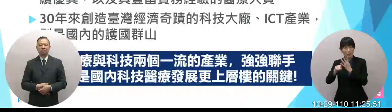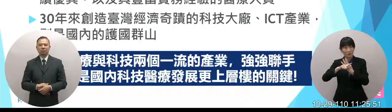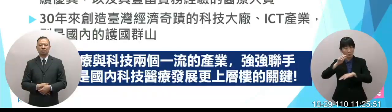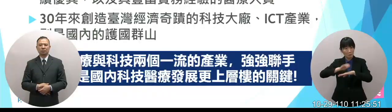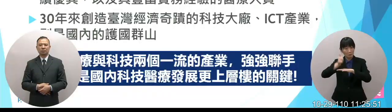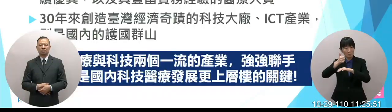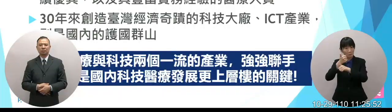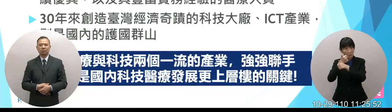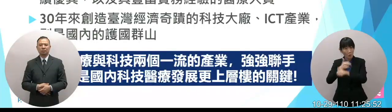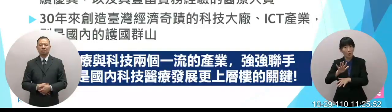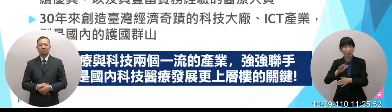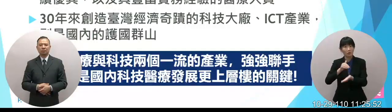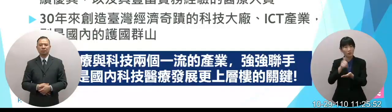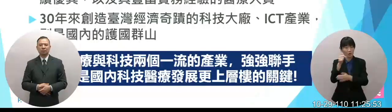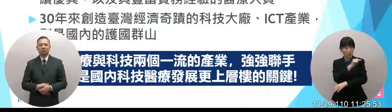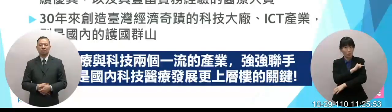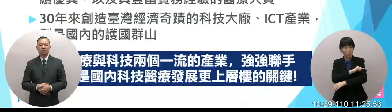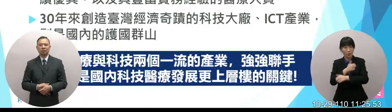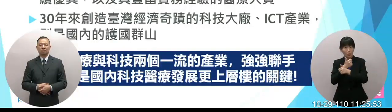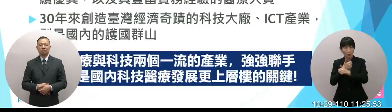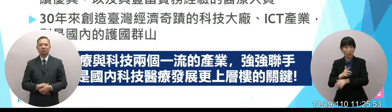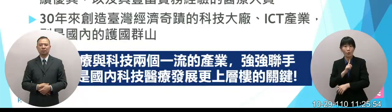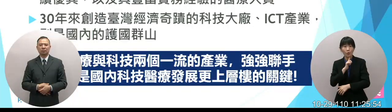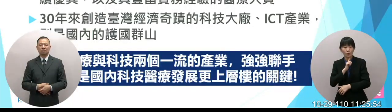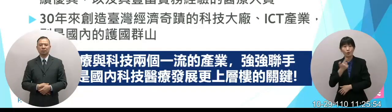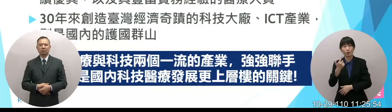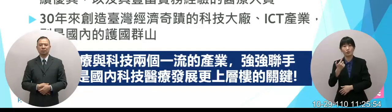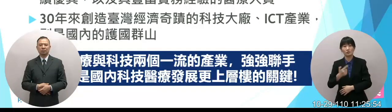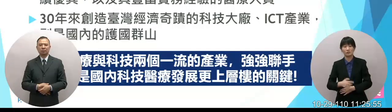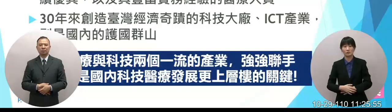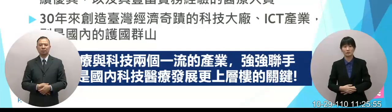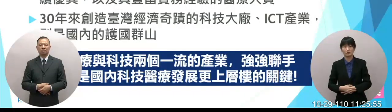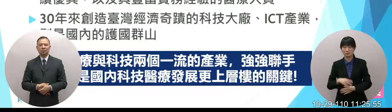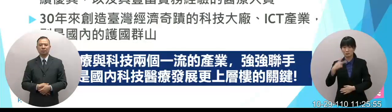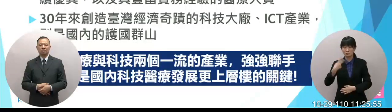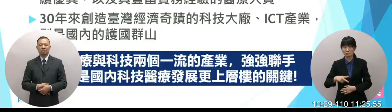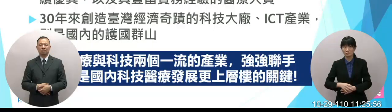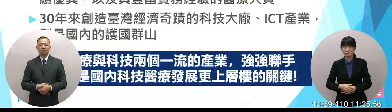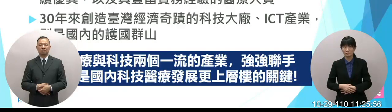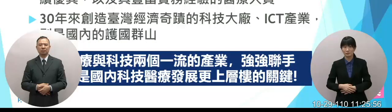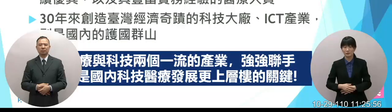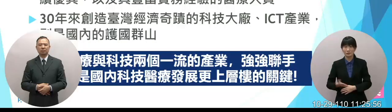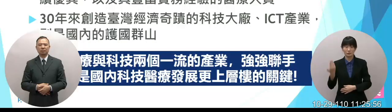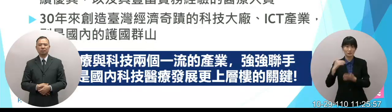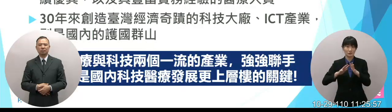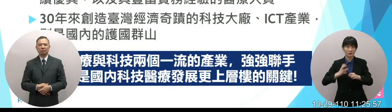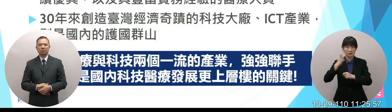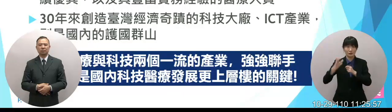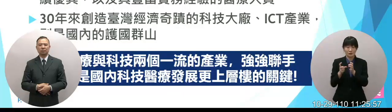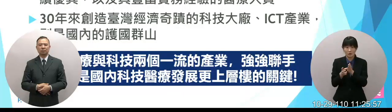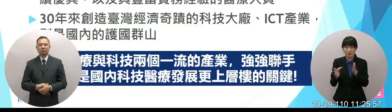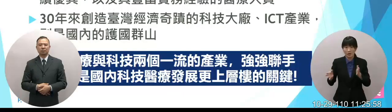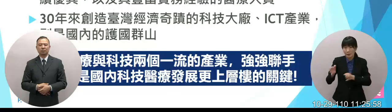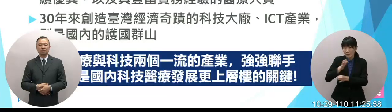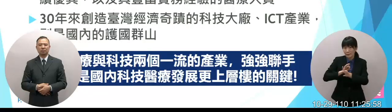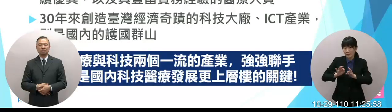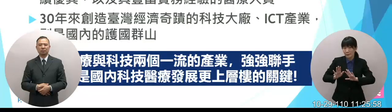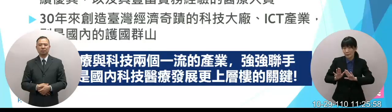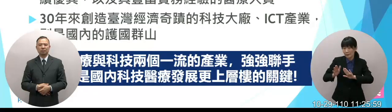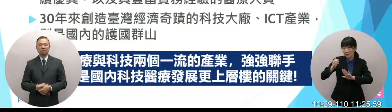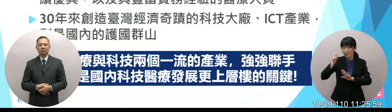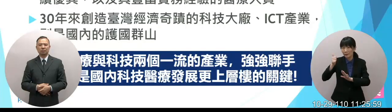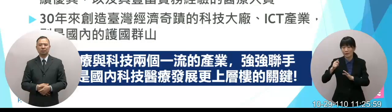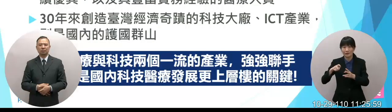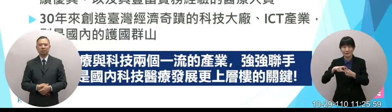绩优异的医师人员，同时我们有30年来创造台湾经济奇迹的科技大